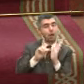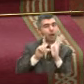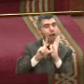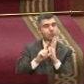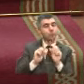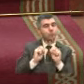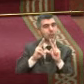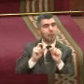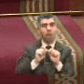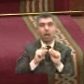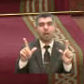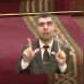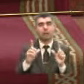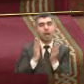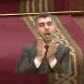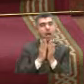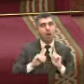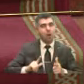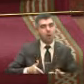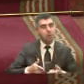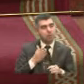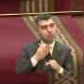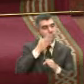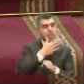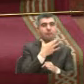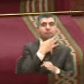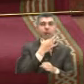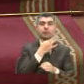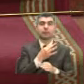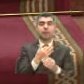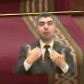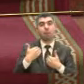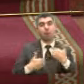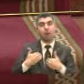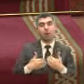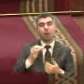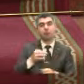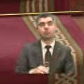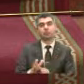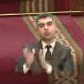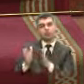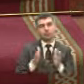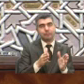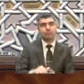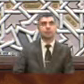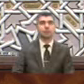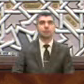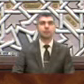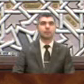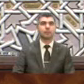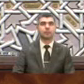إلى تعليم، لأنه بالتعليم غادي نضمنوا الاندماج ديال هذه الفئات في المجتمع. شكرا السيدة